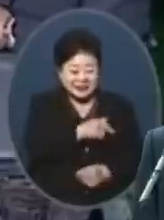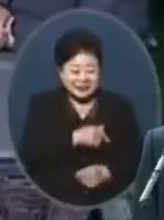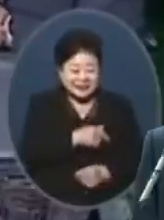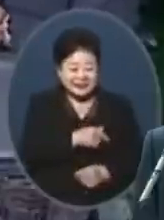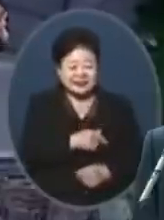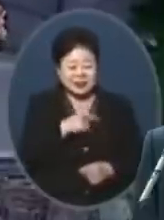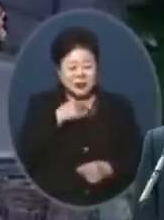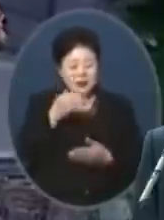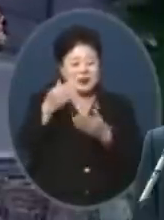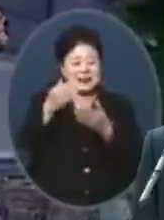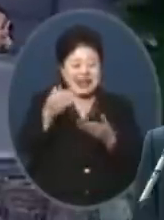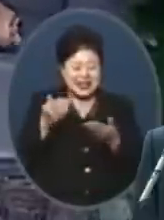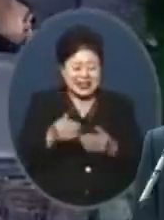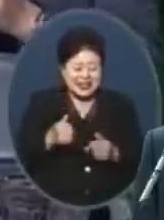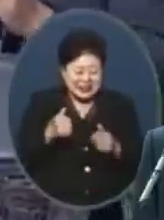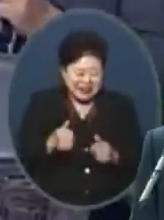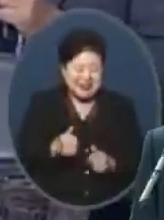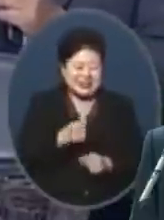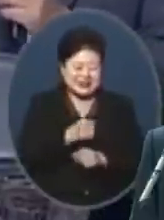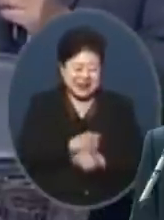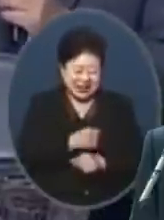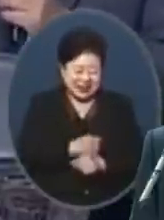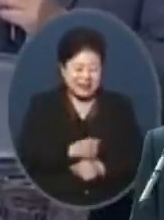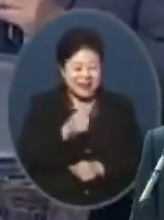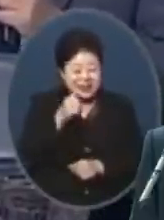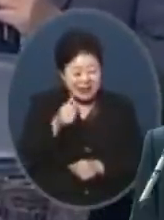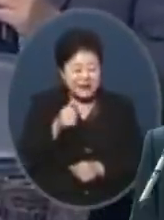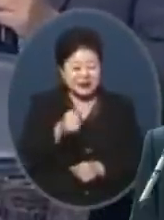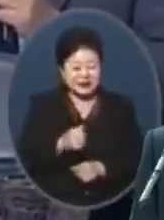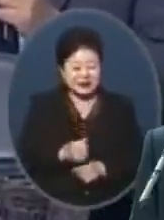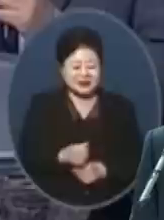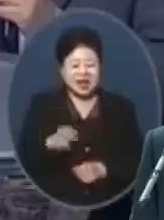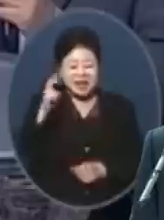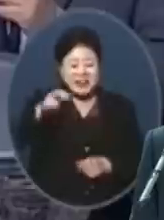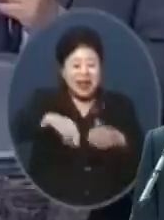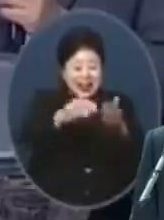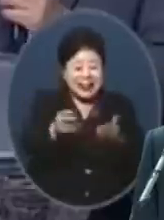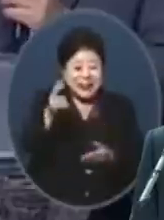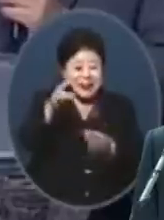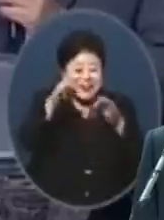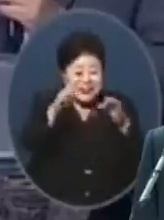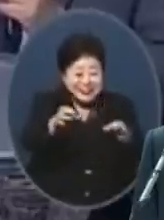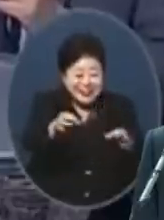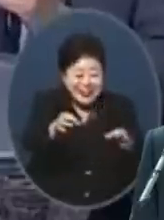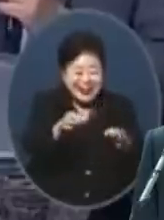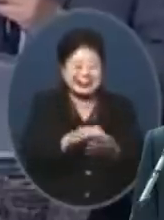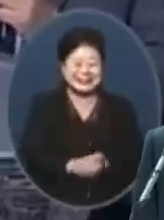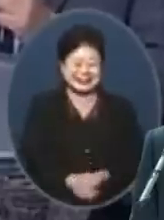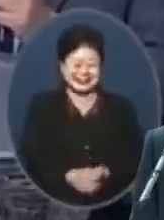여러 가지 봉사 사업에 협조하고 남편은 성가대 노래 부르고